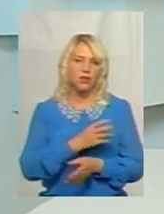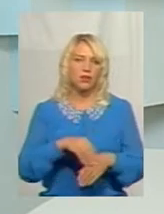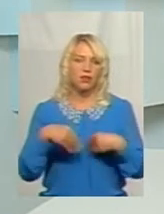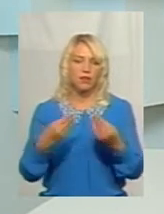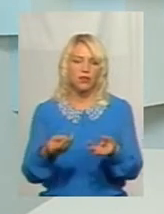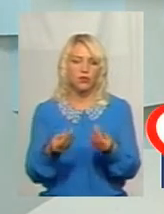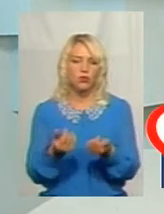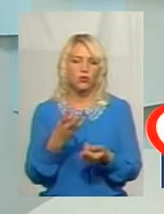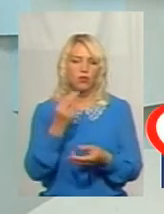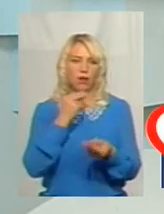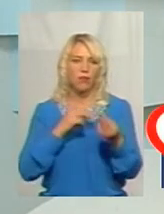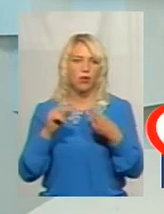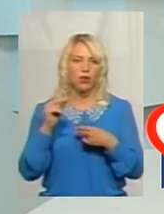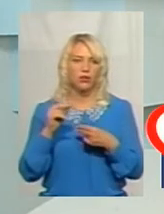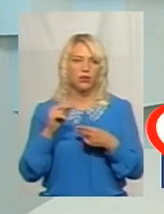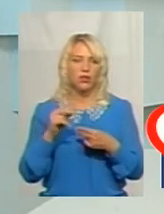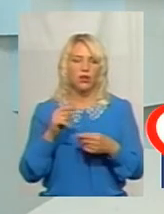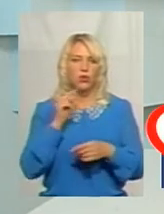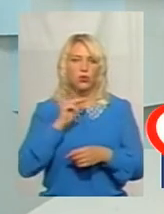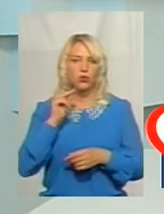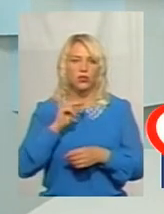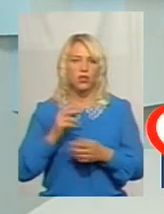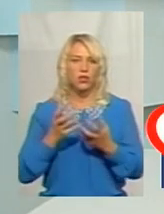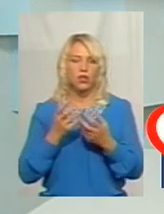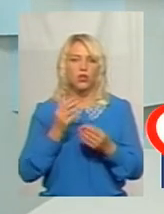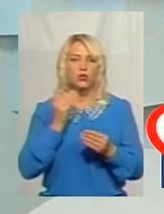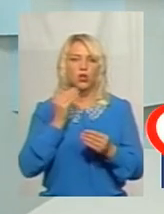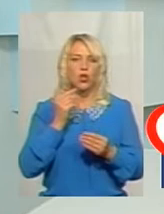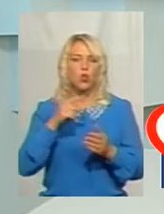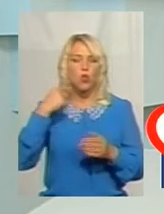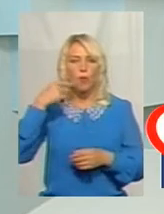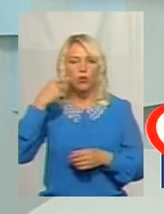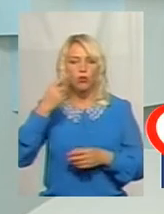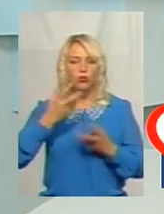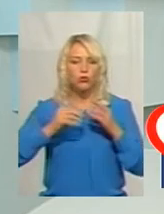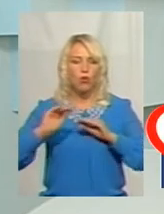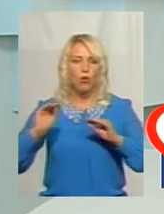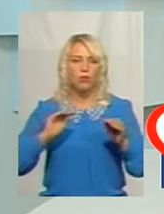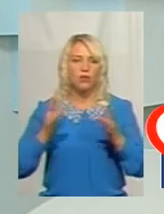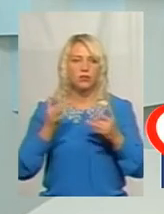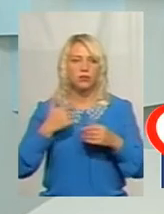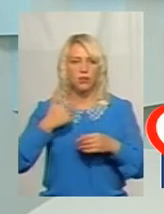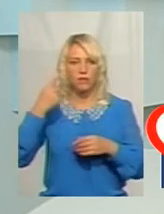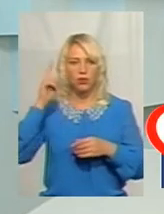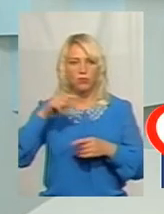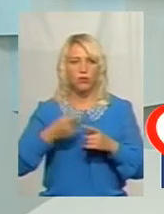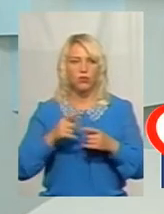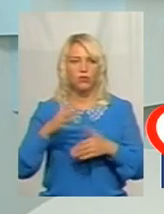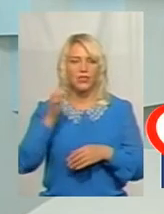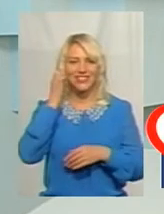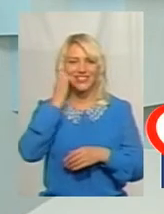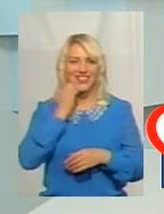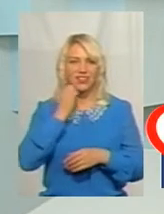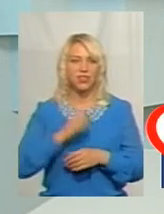кошти на покращення, удосконалення того стоматологічного обладнання, оскільки, наскільки мені відомо, воно вже трошки